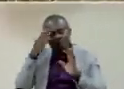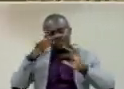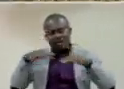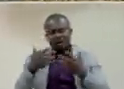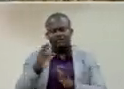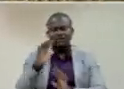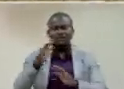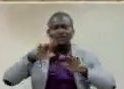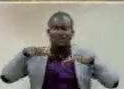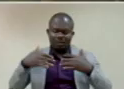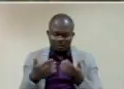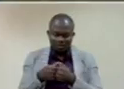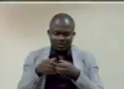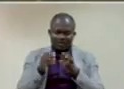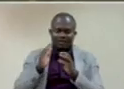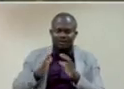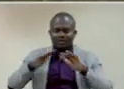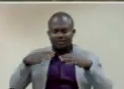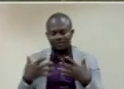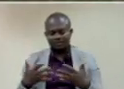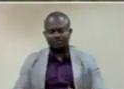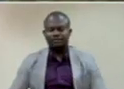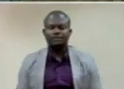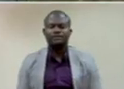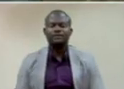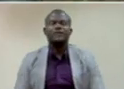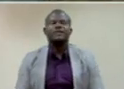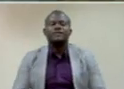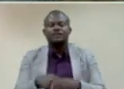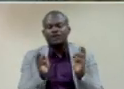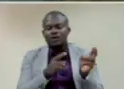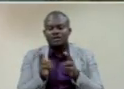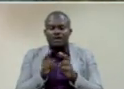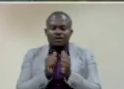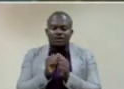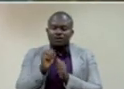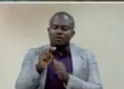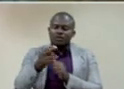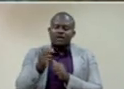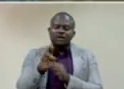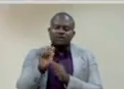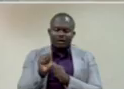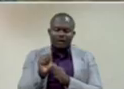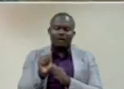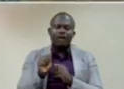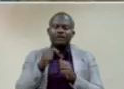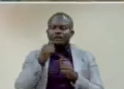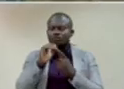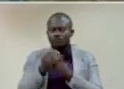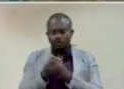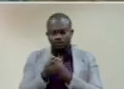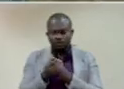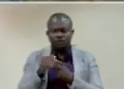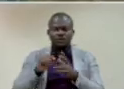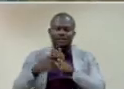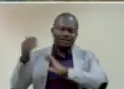azawizihiza n'icyo azitwararika. Ubundi umuganura na kera ni umuco. Na kera wabagaho bakaganura ku byo